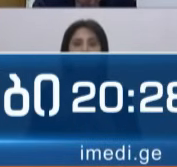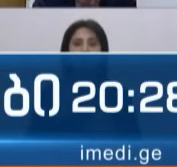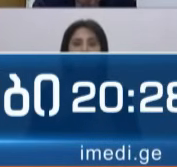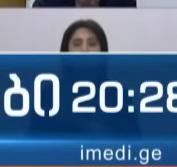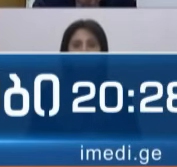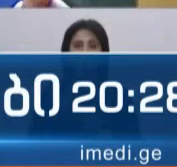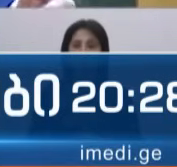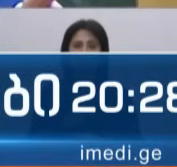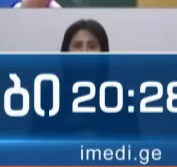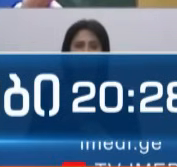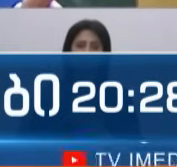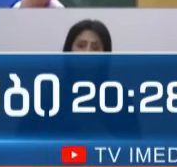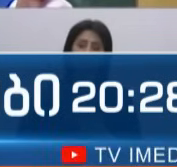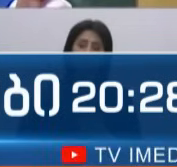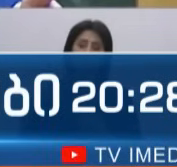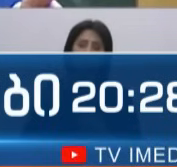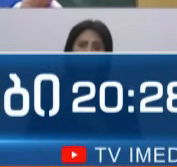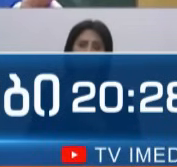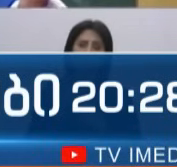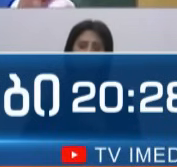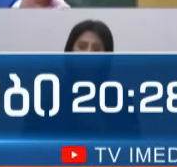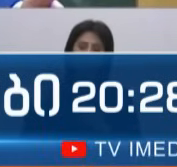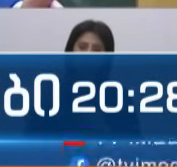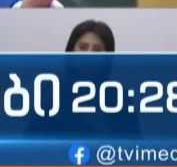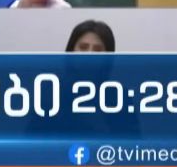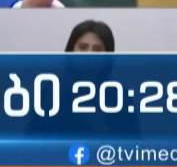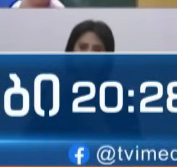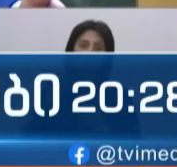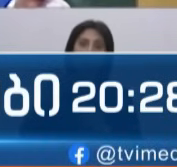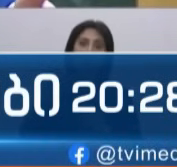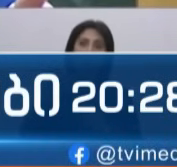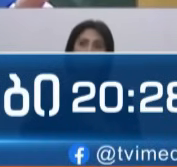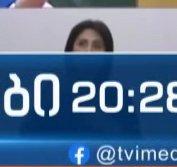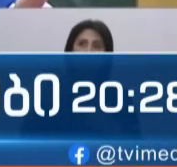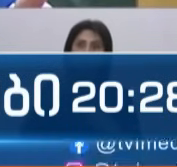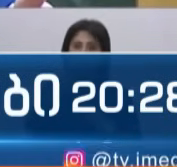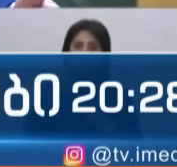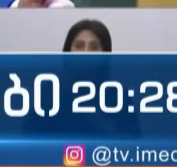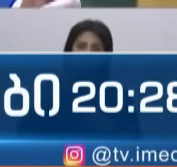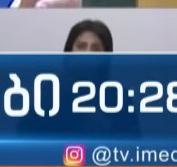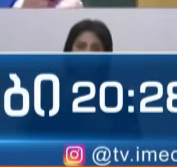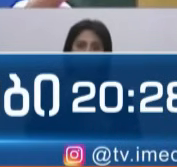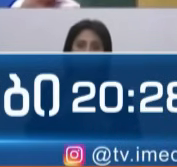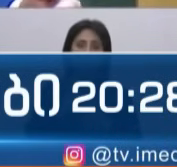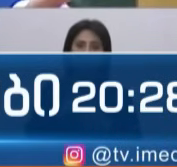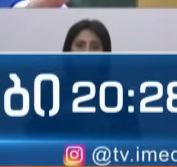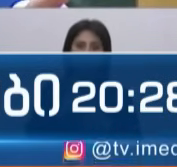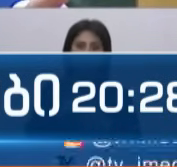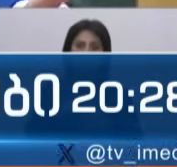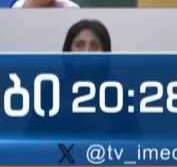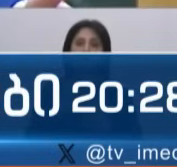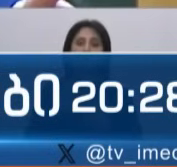დავარქვათ ამას, თუ არა თანმიმდევრულად მიდიოდნენ ეს ადამიანები დიდი ღალატისკენ, რის საფუძველზეც